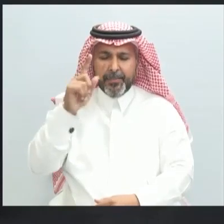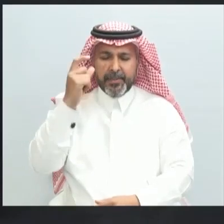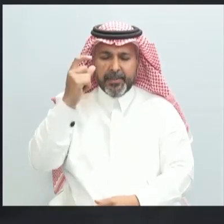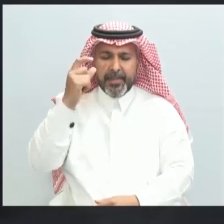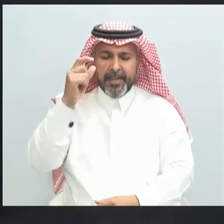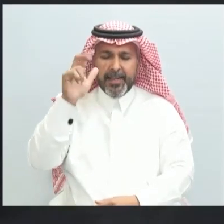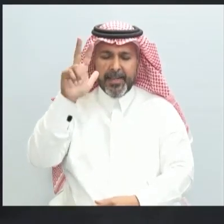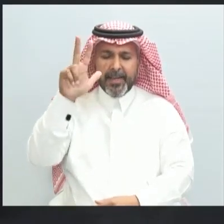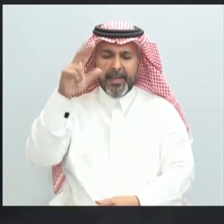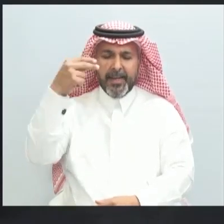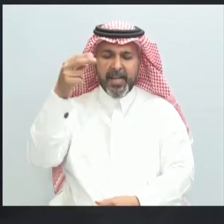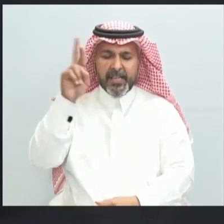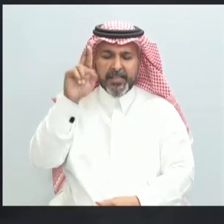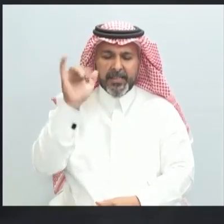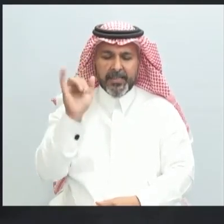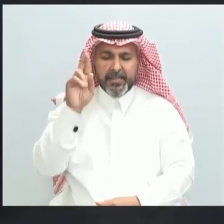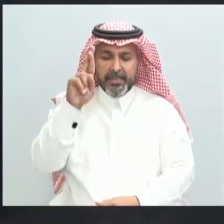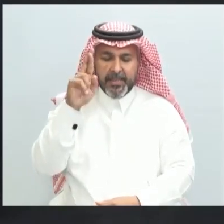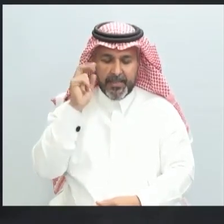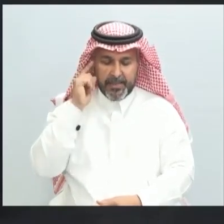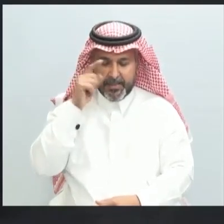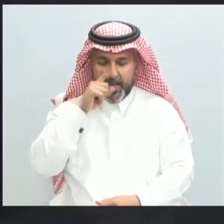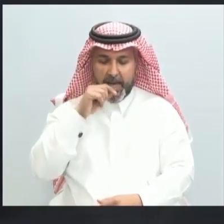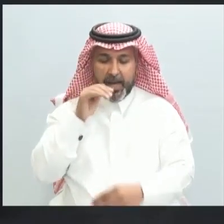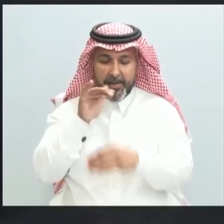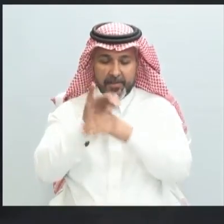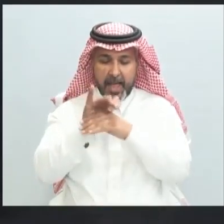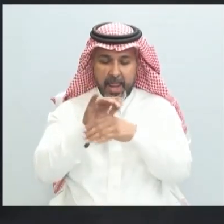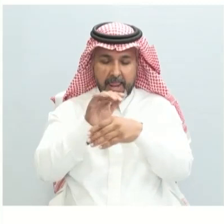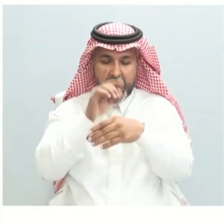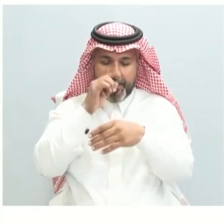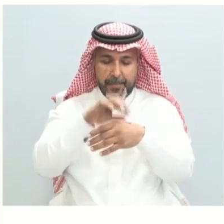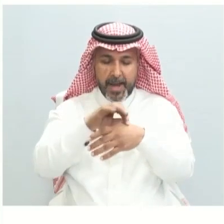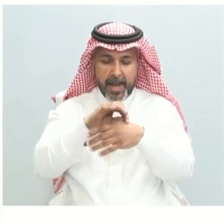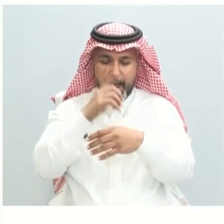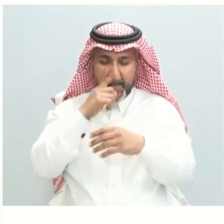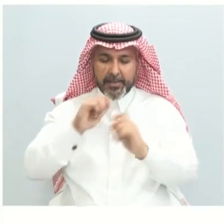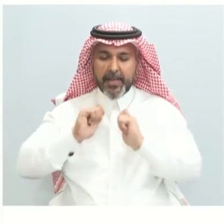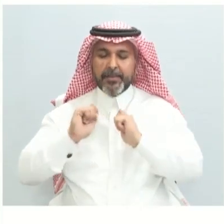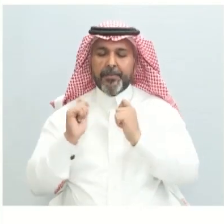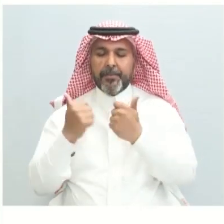تحقيق هذه الوحده الوطنيه ومن المواطنين الذي يساهموا ثلاثه